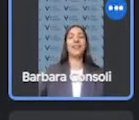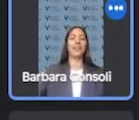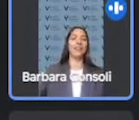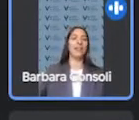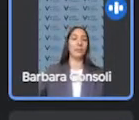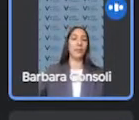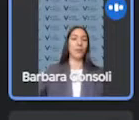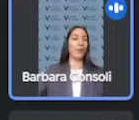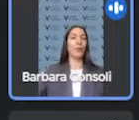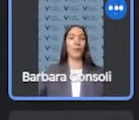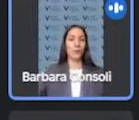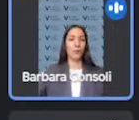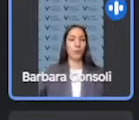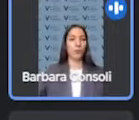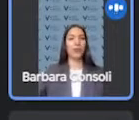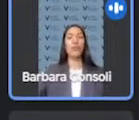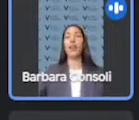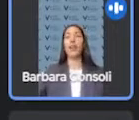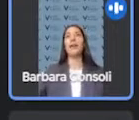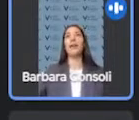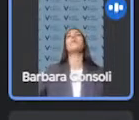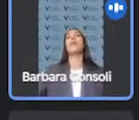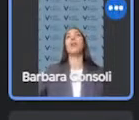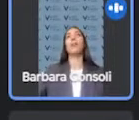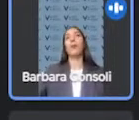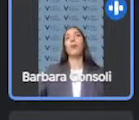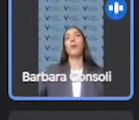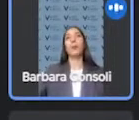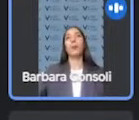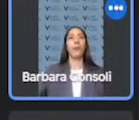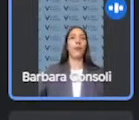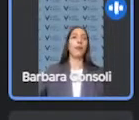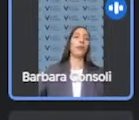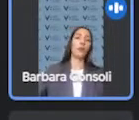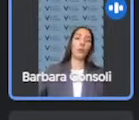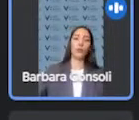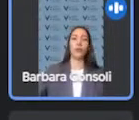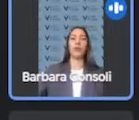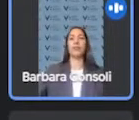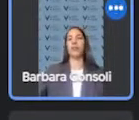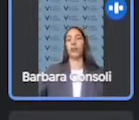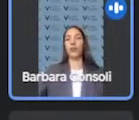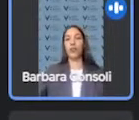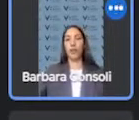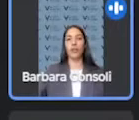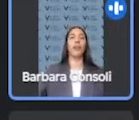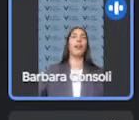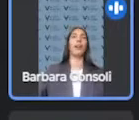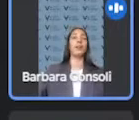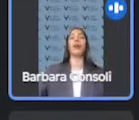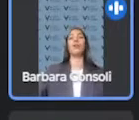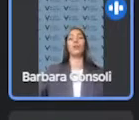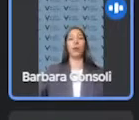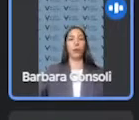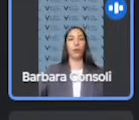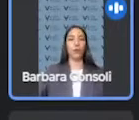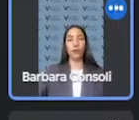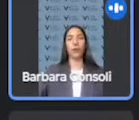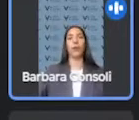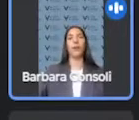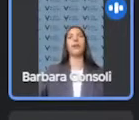mesi del mio percorso appunto dal liceale, proprio per il percorso universitario da scegliere, la mia